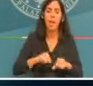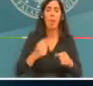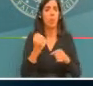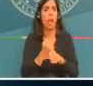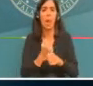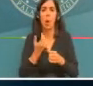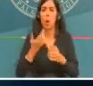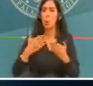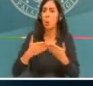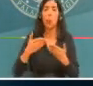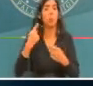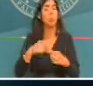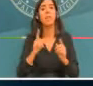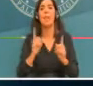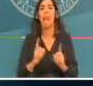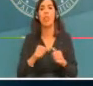del nucleo familiare